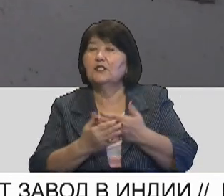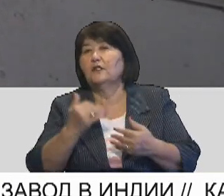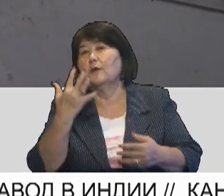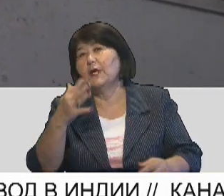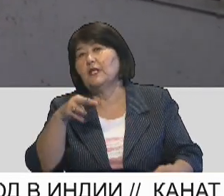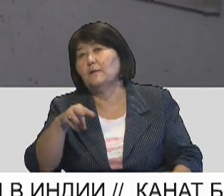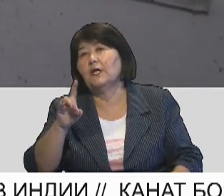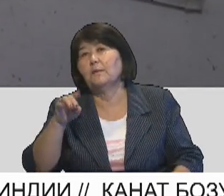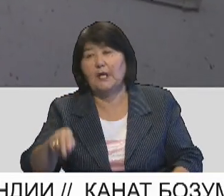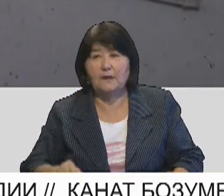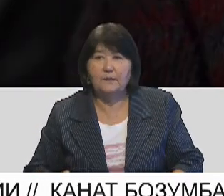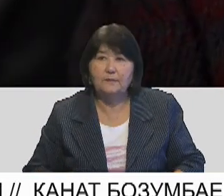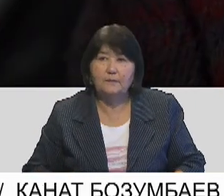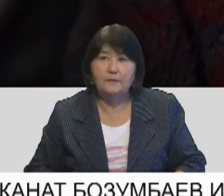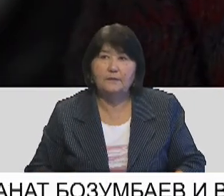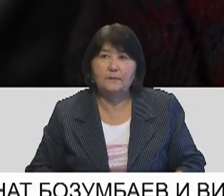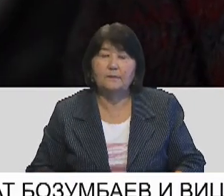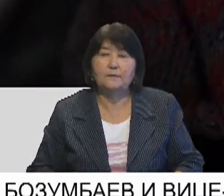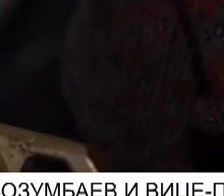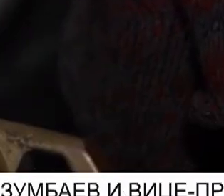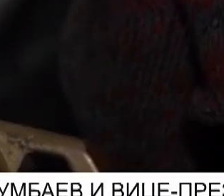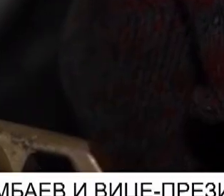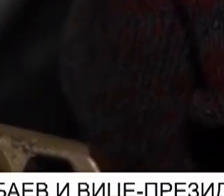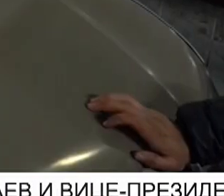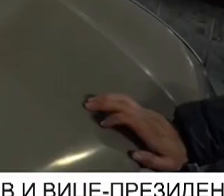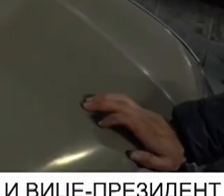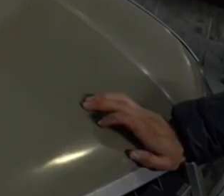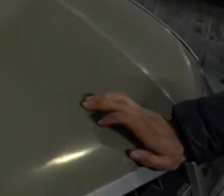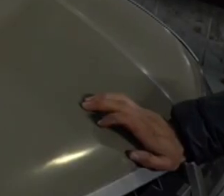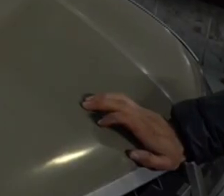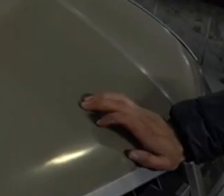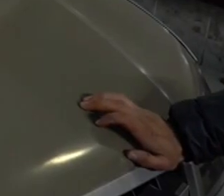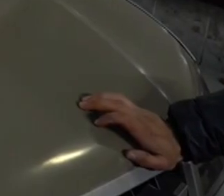5 МРП. Мария Умарова, Даулет Сагыт, Айбек Каржаубай, Еркебулат Шаукебаев, телеканал Кызылорда.